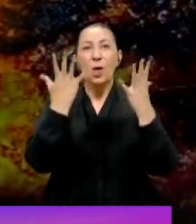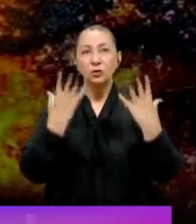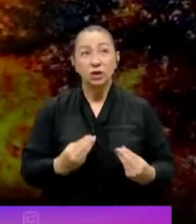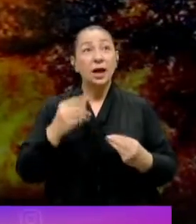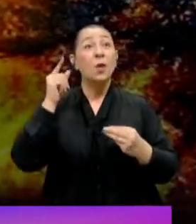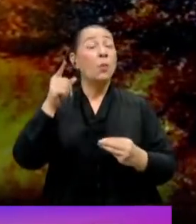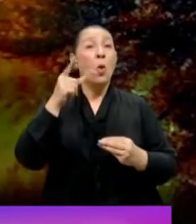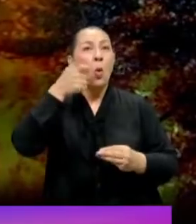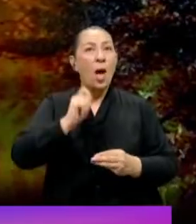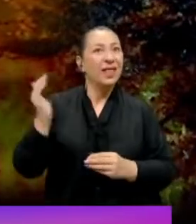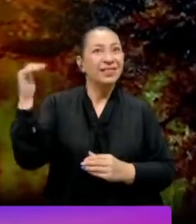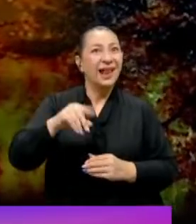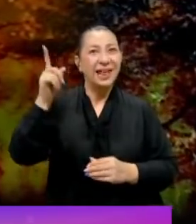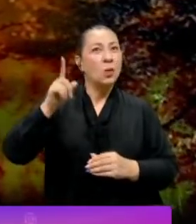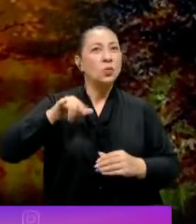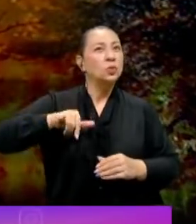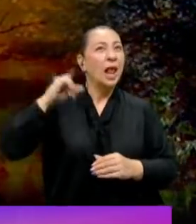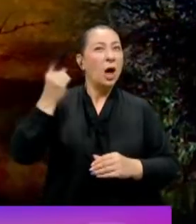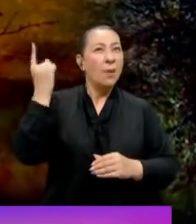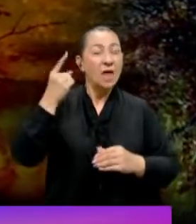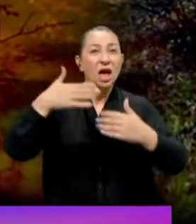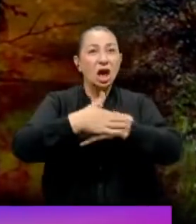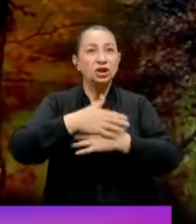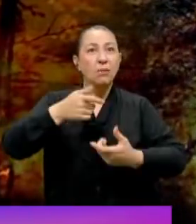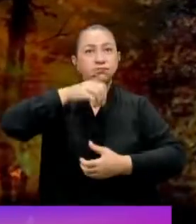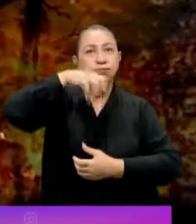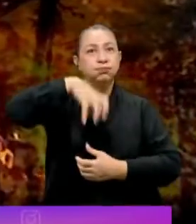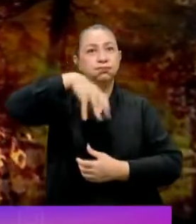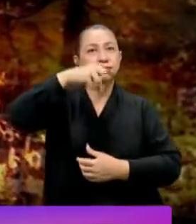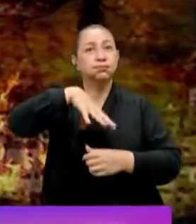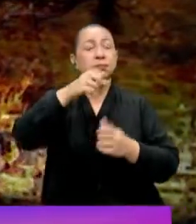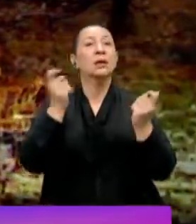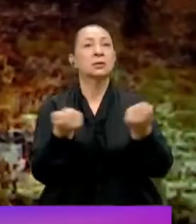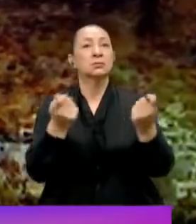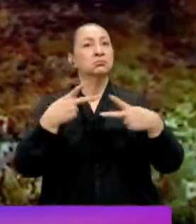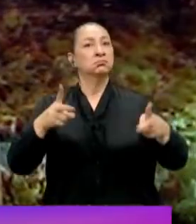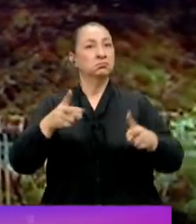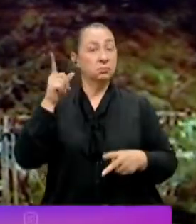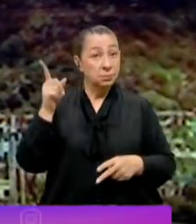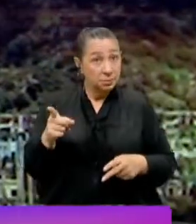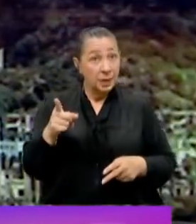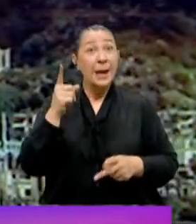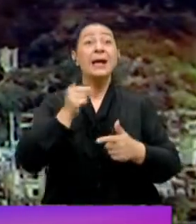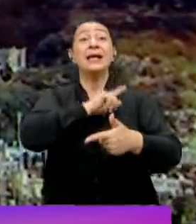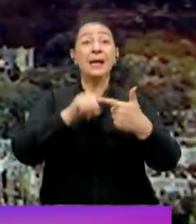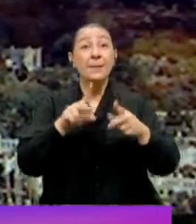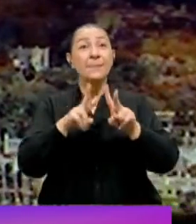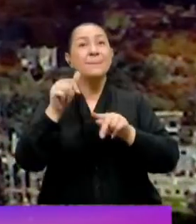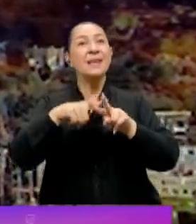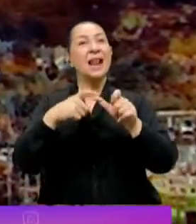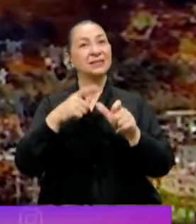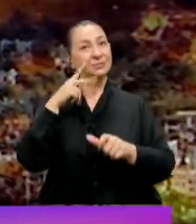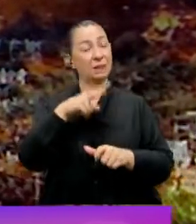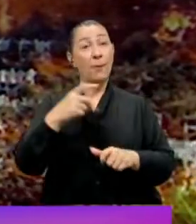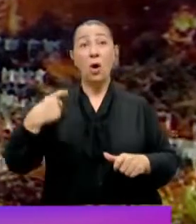katılabilecek, yani gece de yangına müdahaleyi sürdürebilecek bir helikopter olarak karşımıza çıkıyor. Bir de Milas'a bakalım